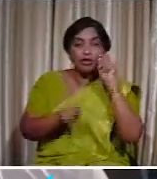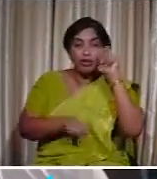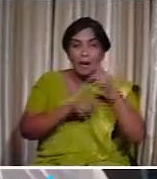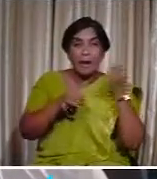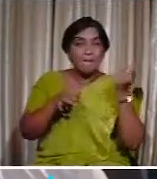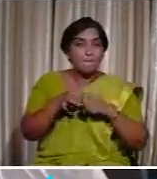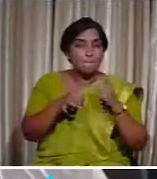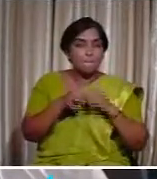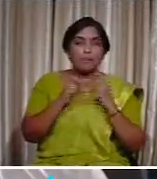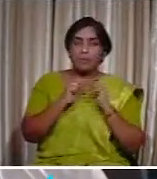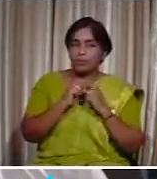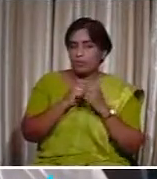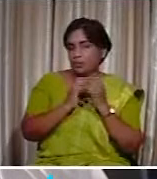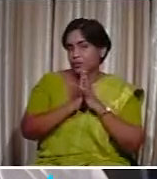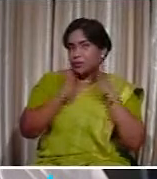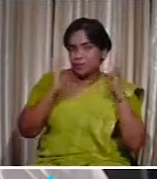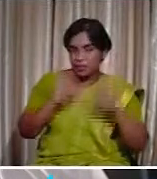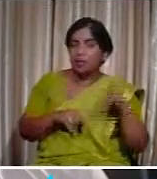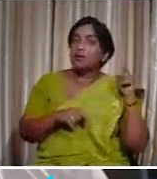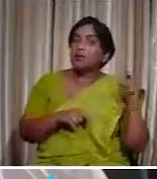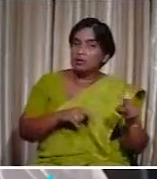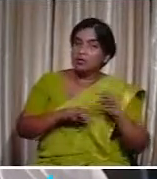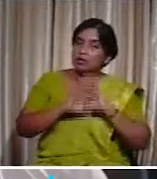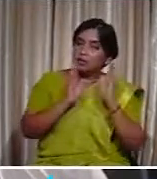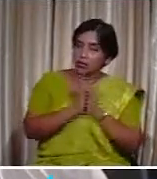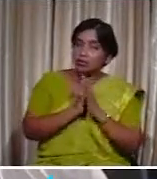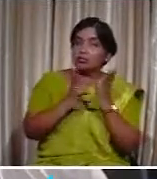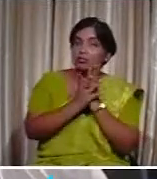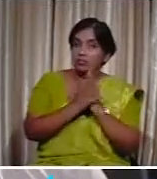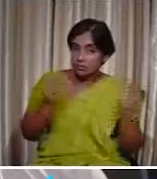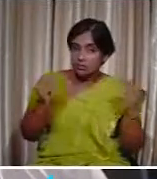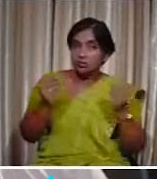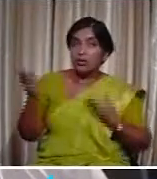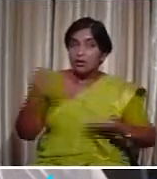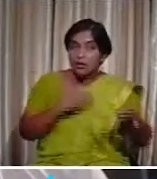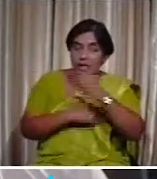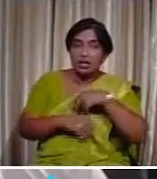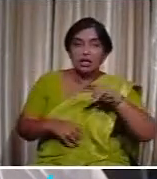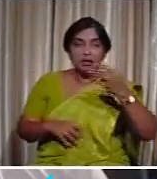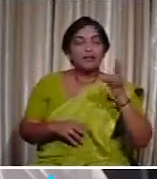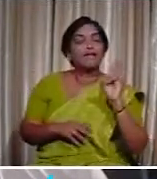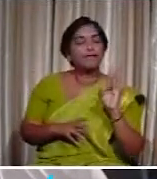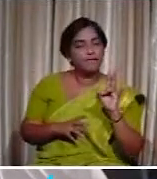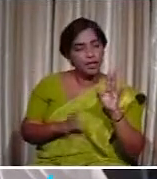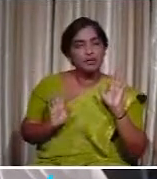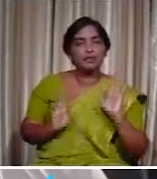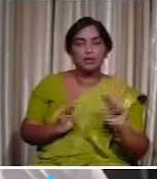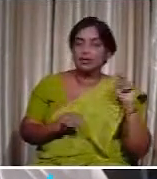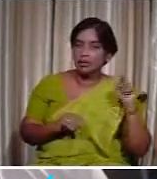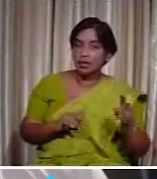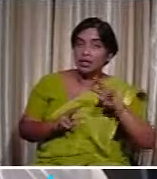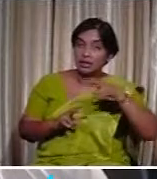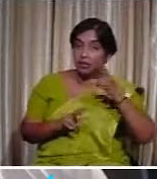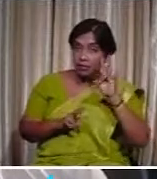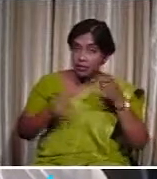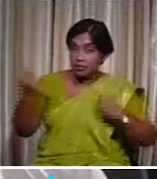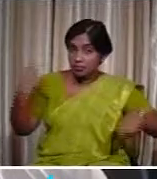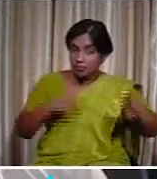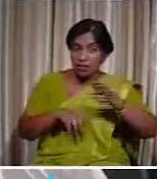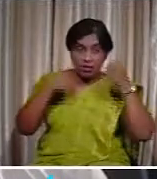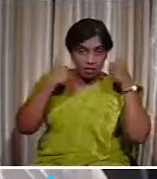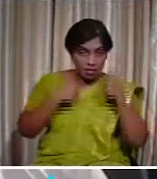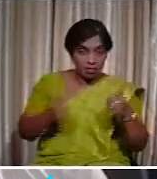ප්‍රශ්න ගැටලු රාශියක් තියෙන. ඒ හැම දෙයකටම විසඳුම් හොයන්න ඕන අපි 225 දෙනාම තමයි. අපි 225 දෙනා